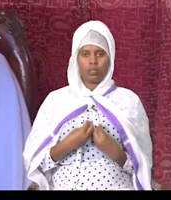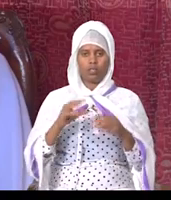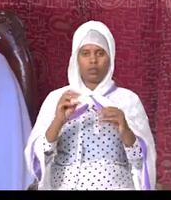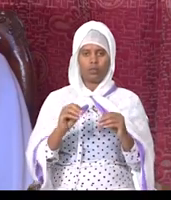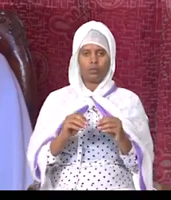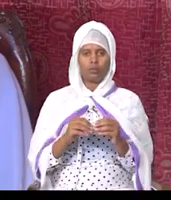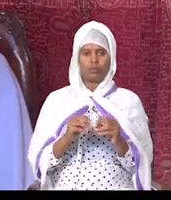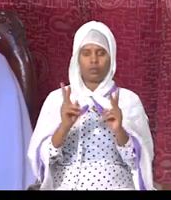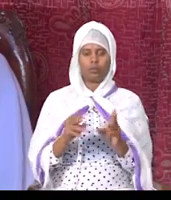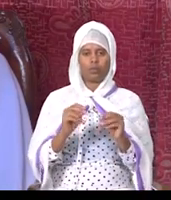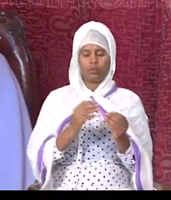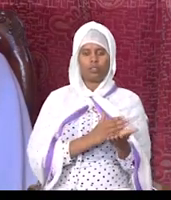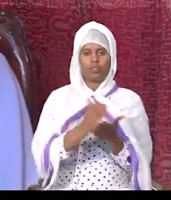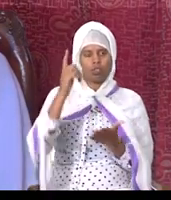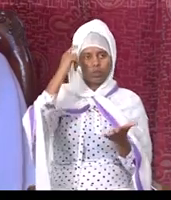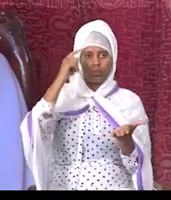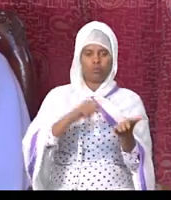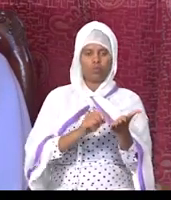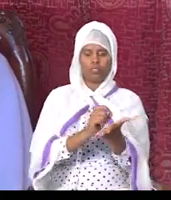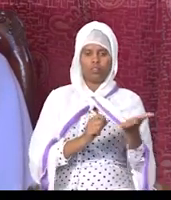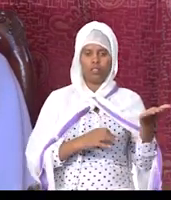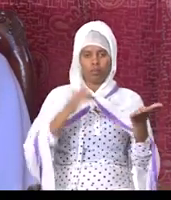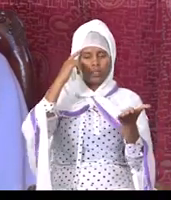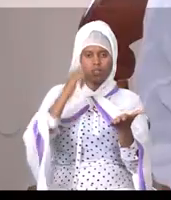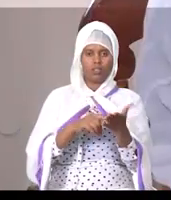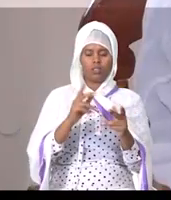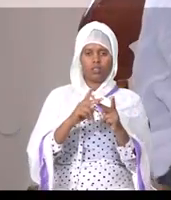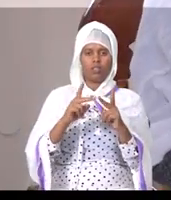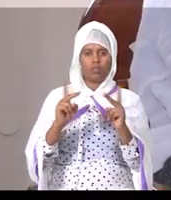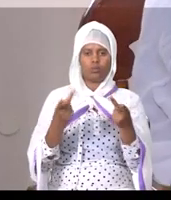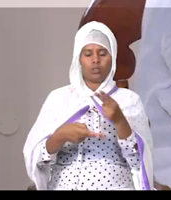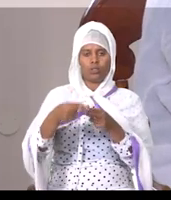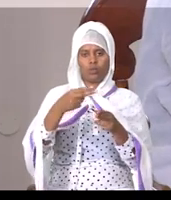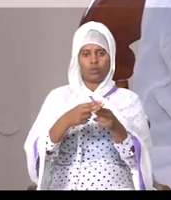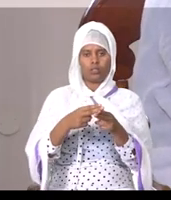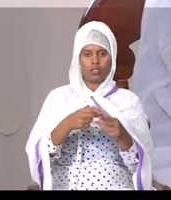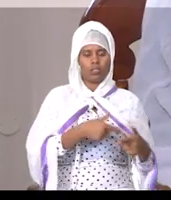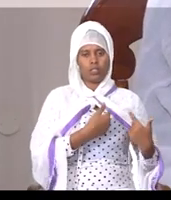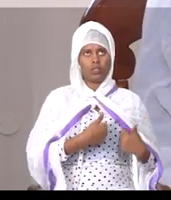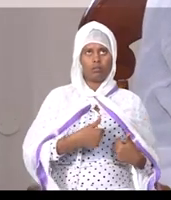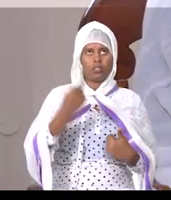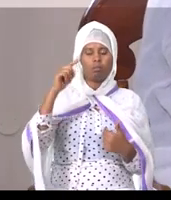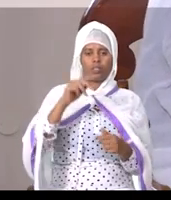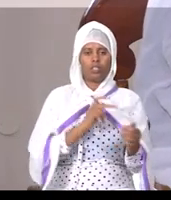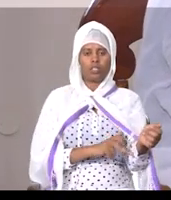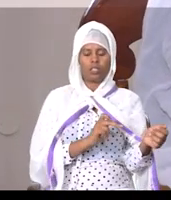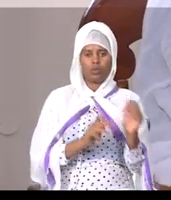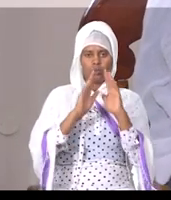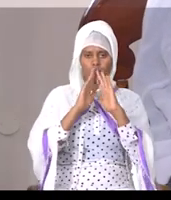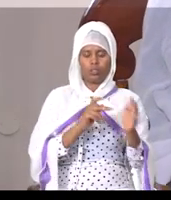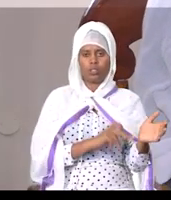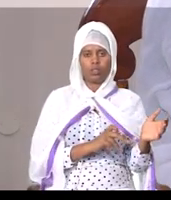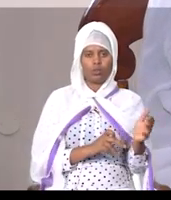لازالة بزي كترقوم تخيل مالاتي بزي او انتا ترقومات احفاز الله كالون توسخي لب املاك قدس داويت هم